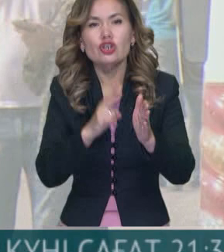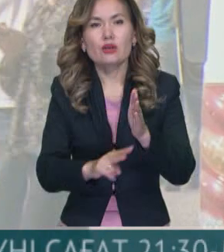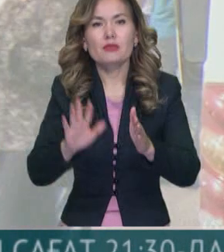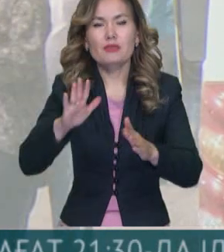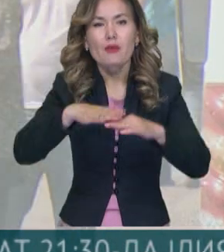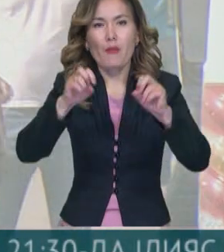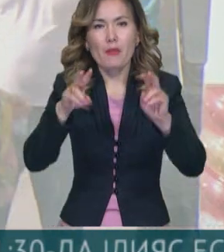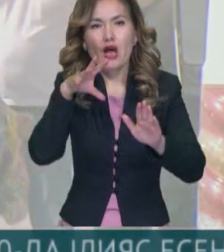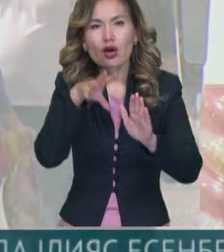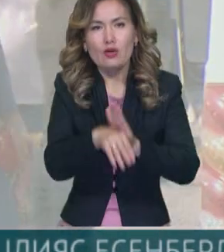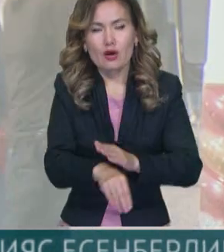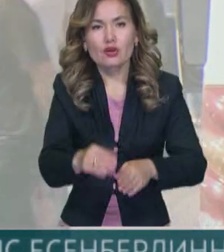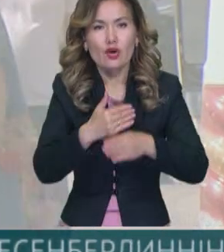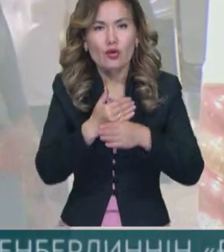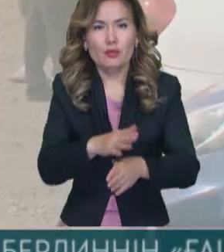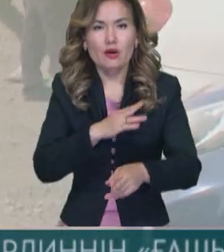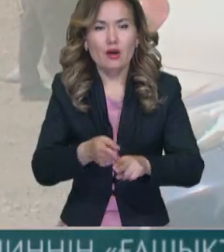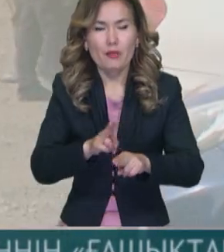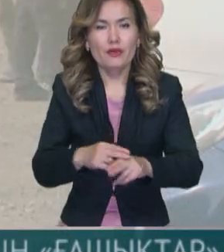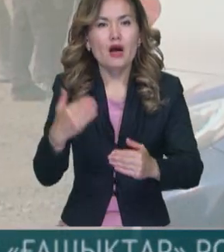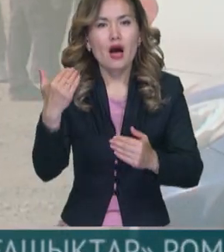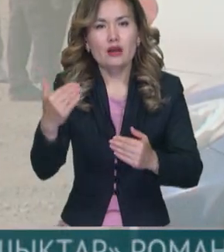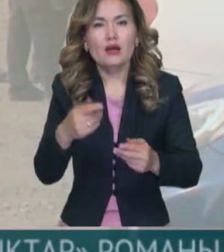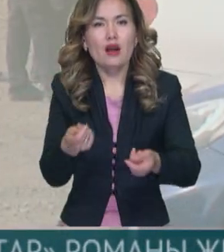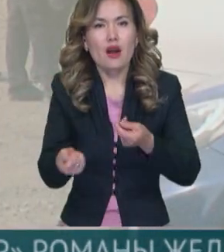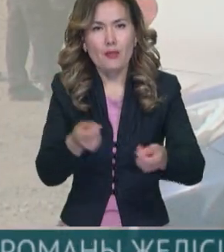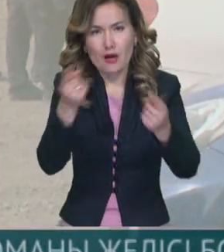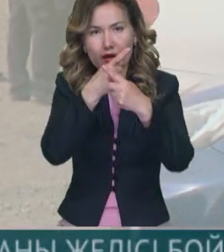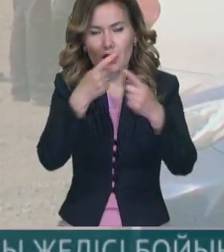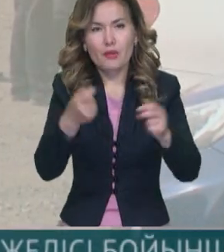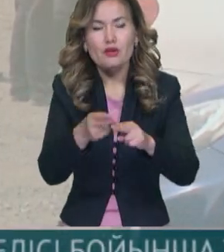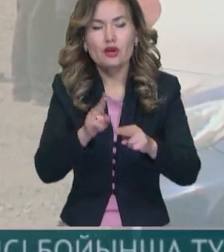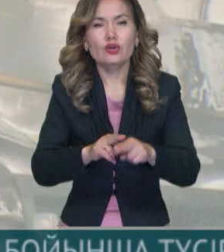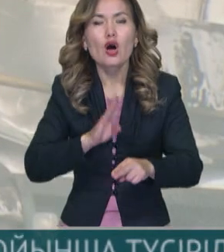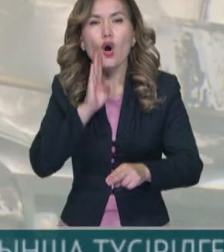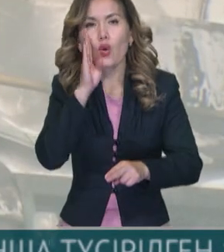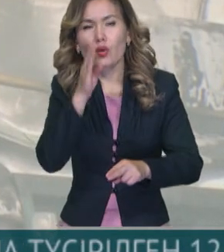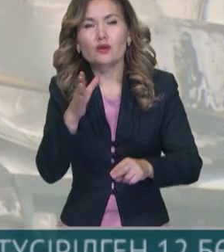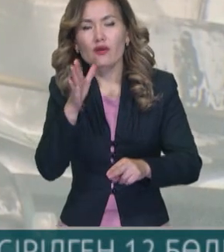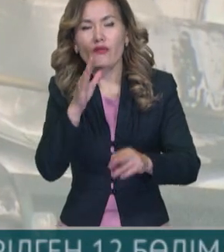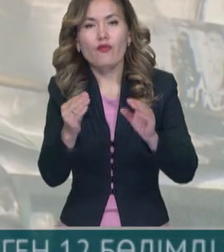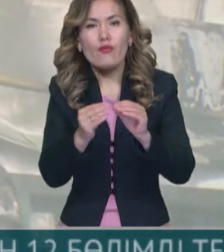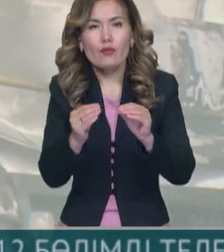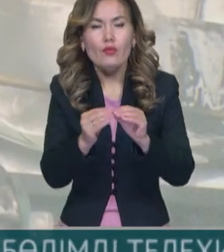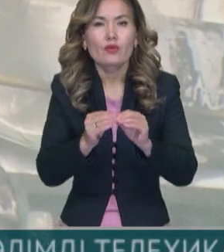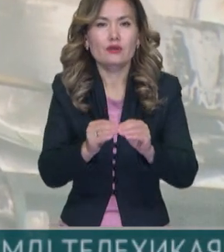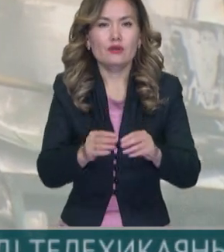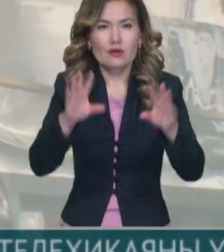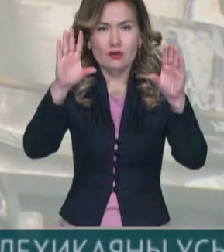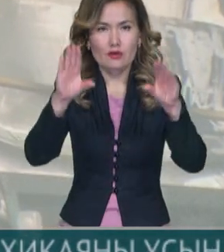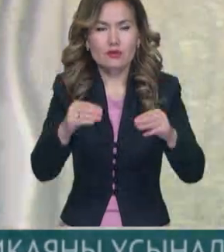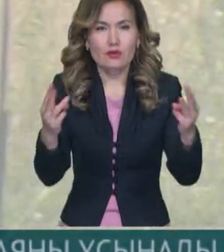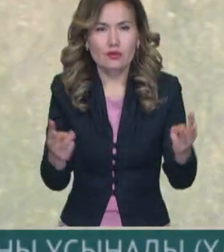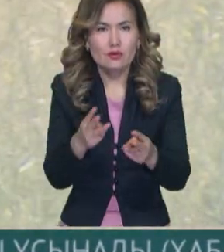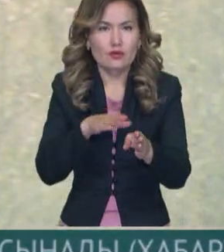маман жұмылдырылды. Қалалық төтенше жағдайлар департаменті өкілінің айтуынша, сағат 10-нан 46 минут кеткен кезде өрт толығымен сөндірілді.